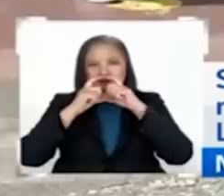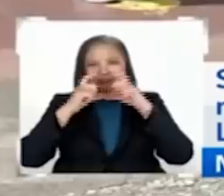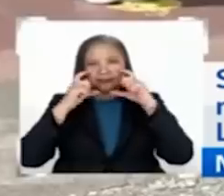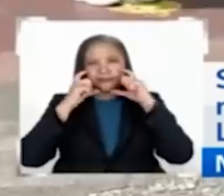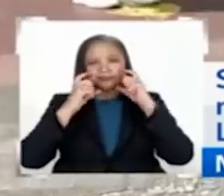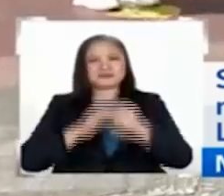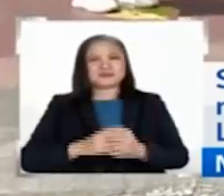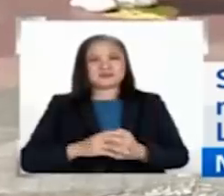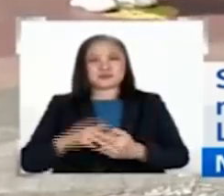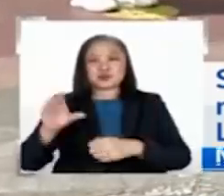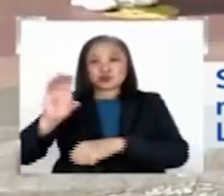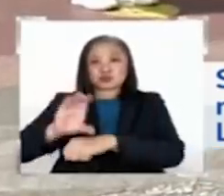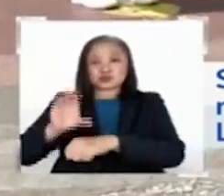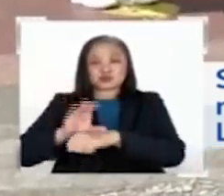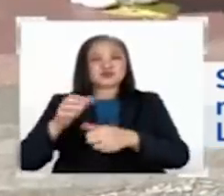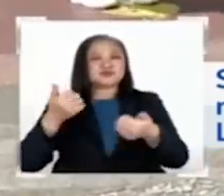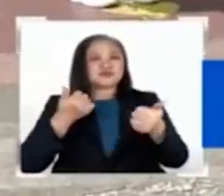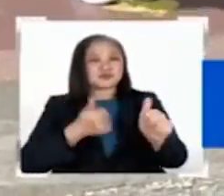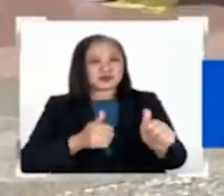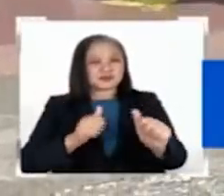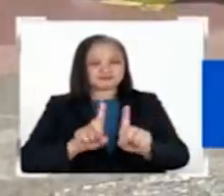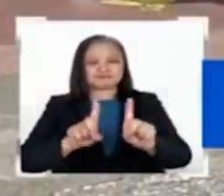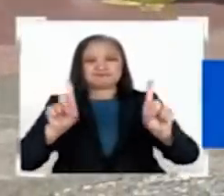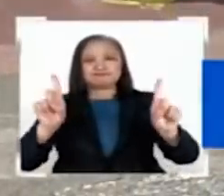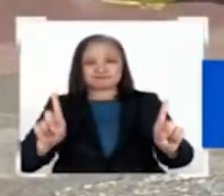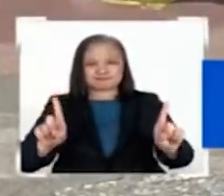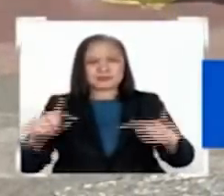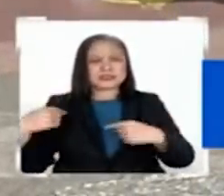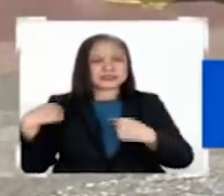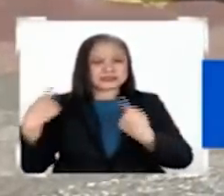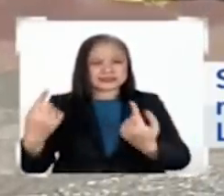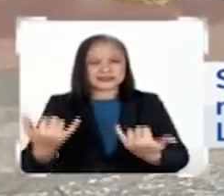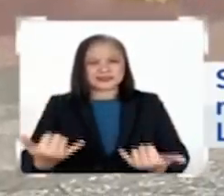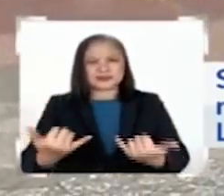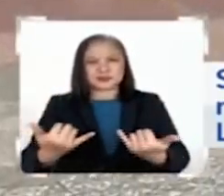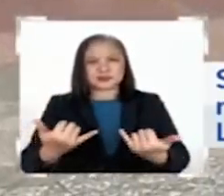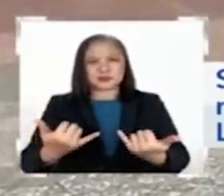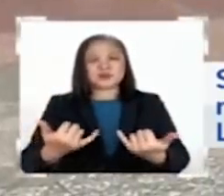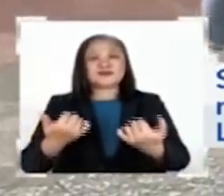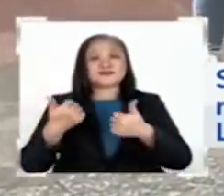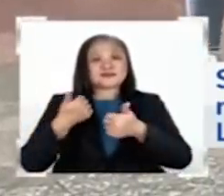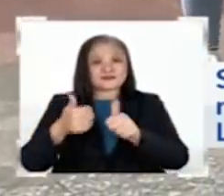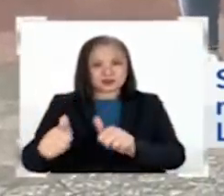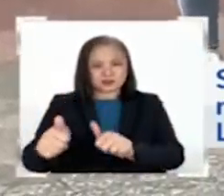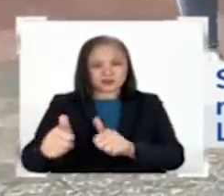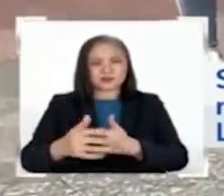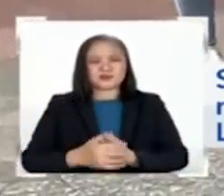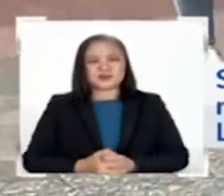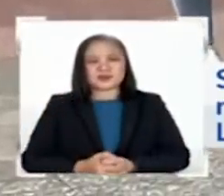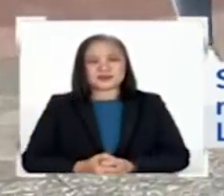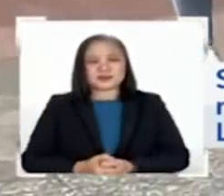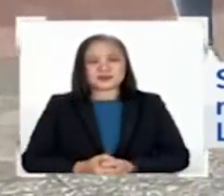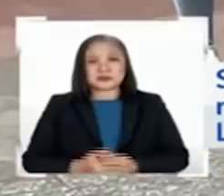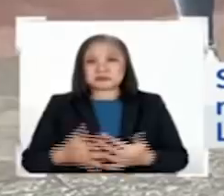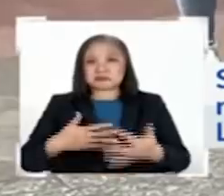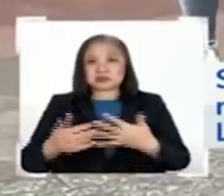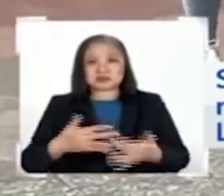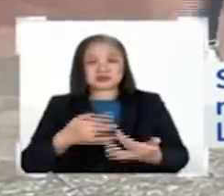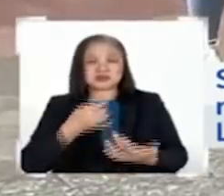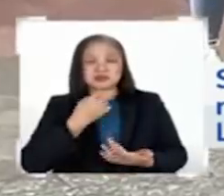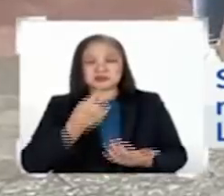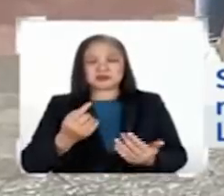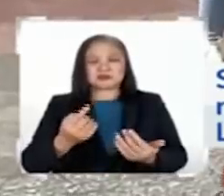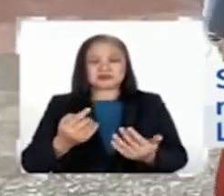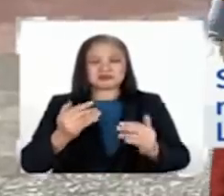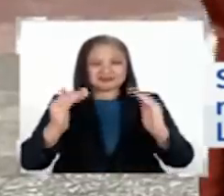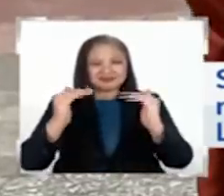na social distancing hanggang ngayon po, pinaiiral namin. Kahit sabihin natin na ano